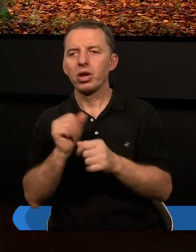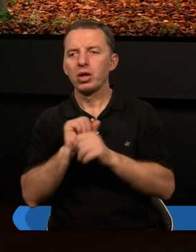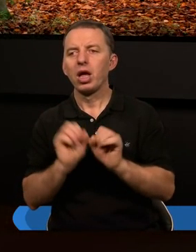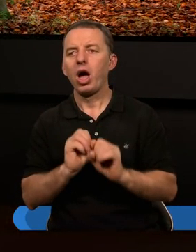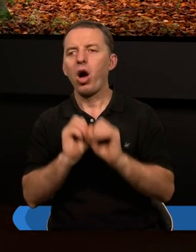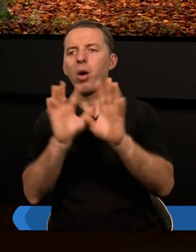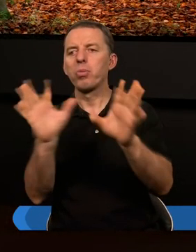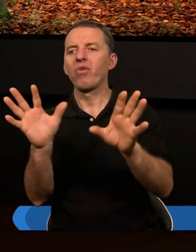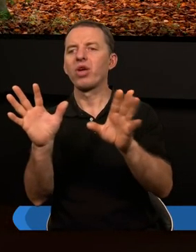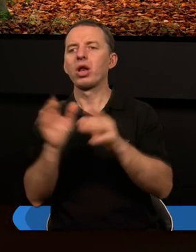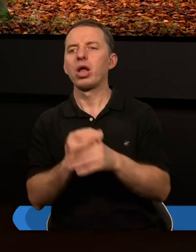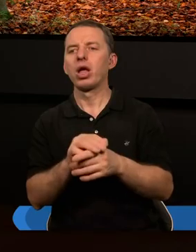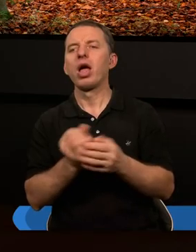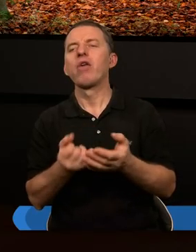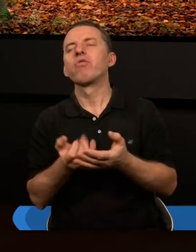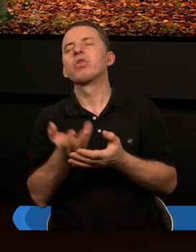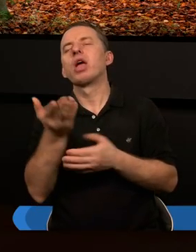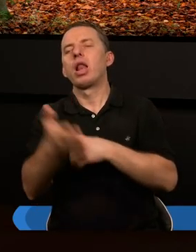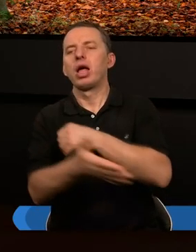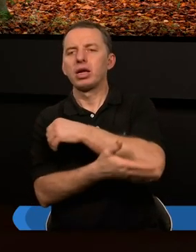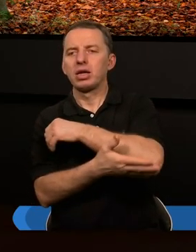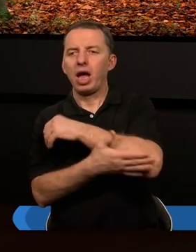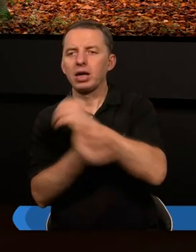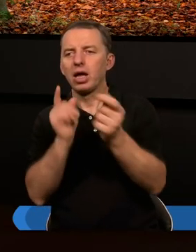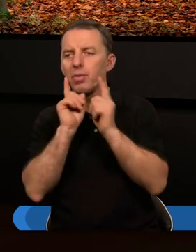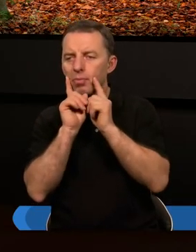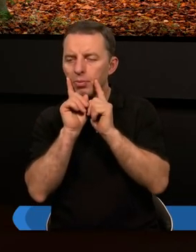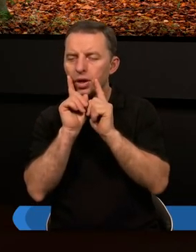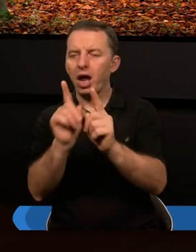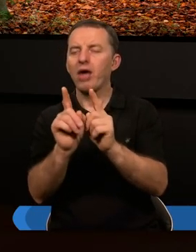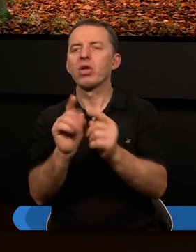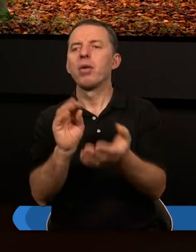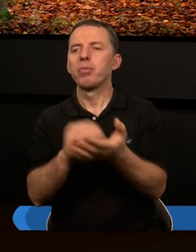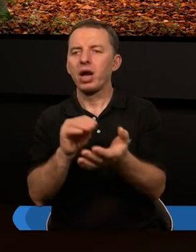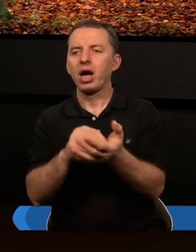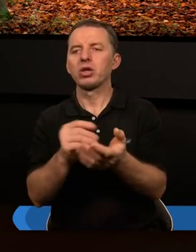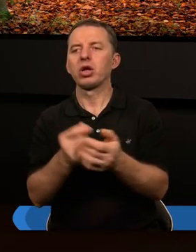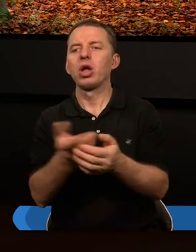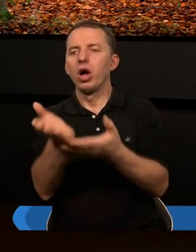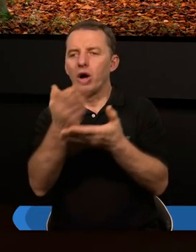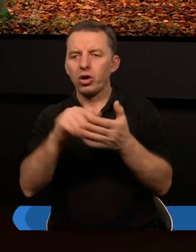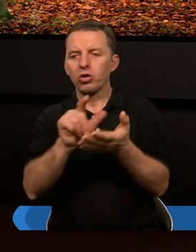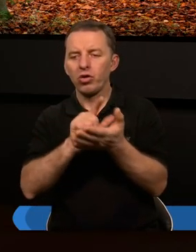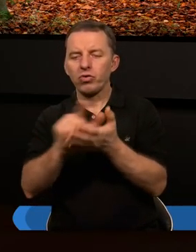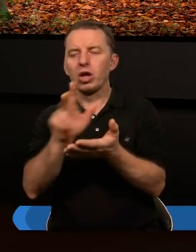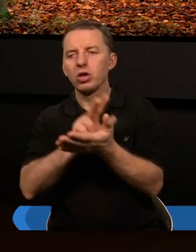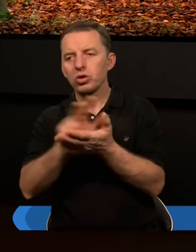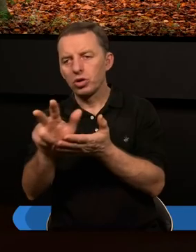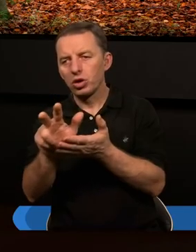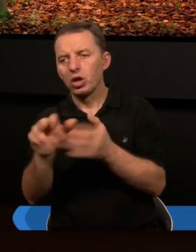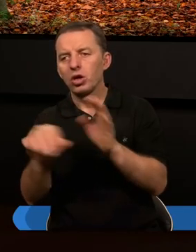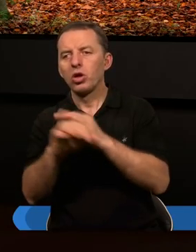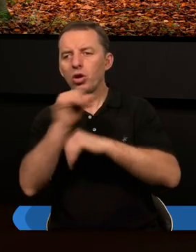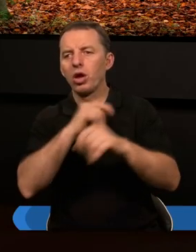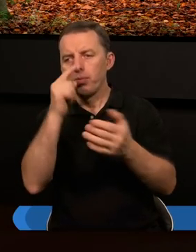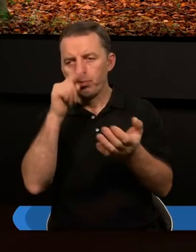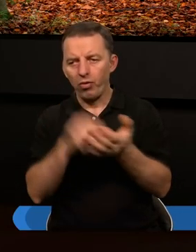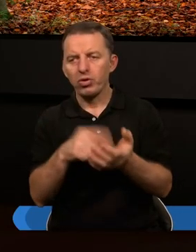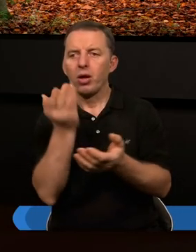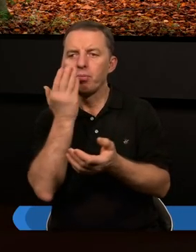objawionych wiele zasad i praw niezwykle praktycznych i ten rozdział 12 i 13 do Rzymian